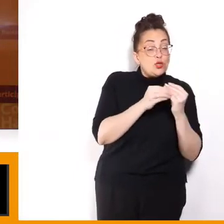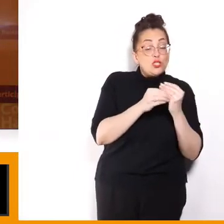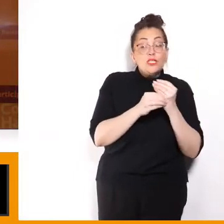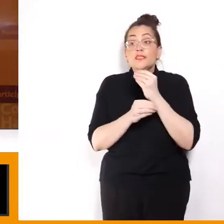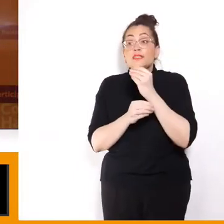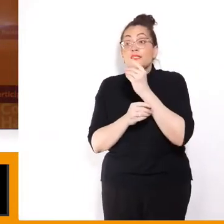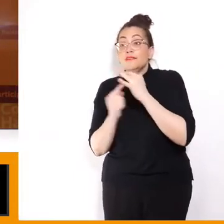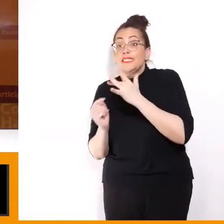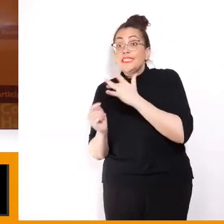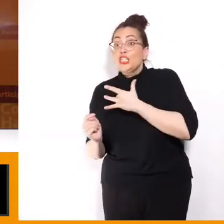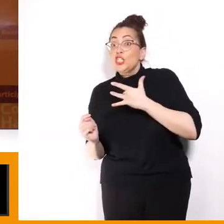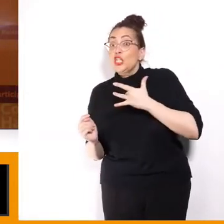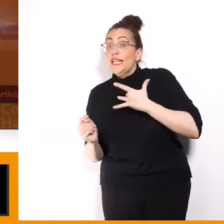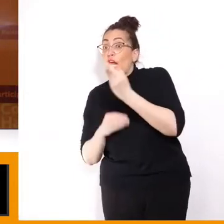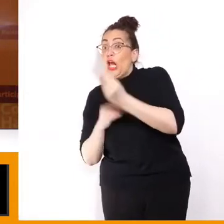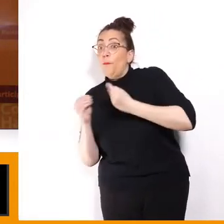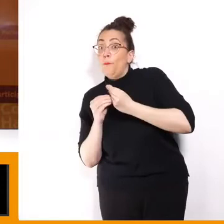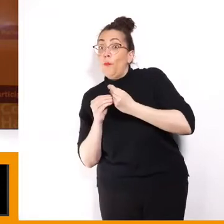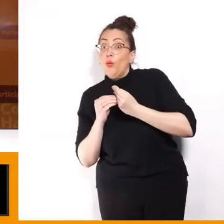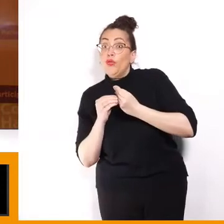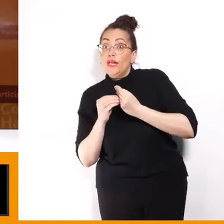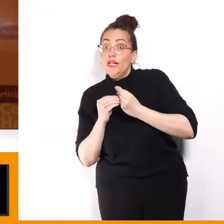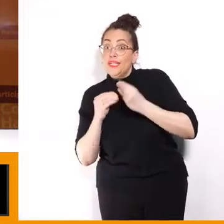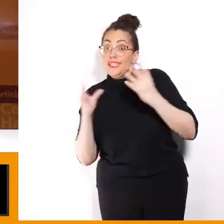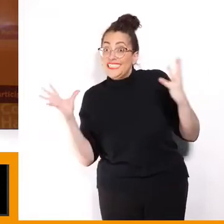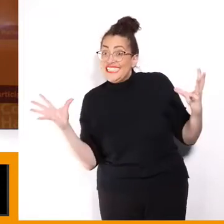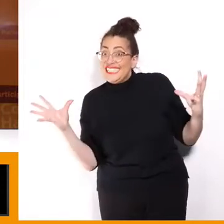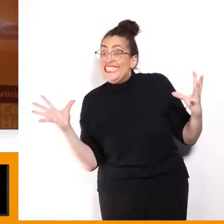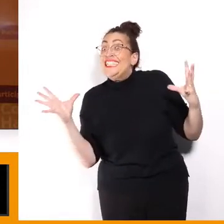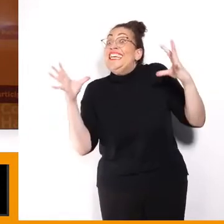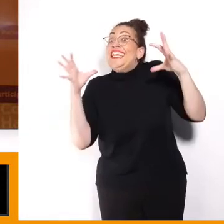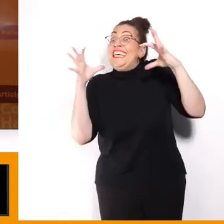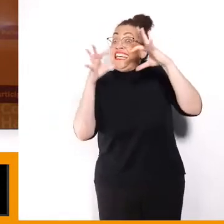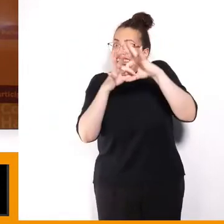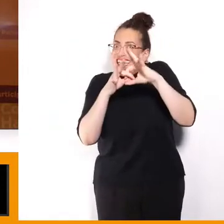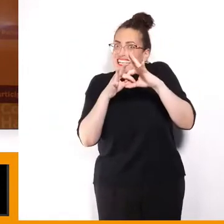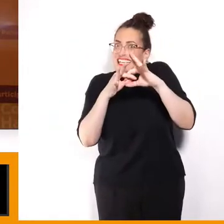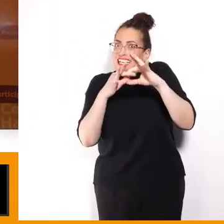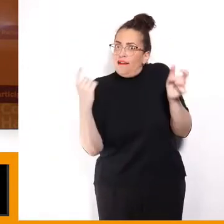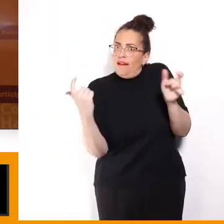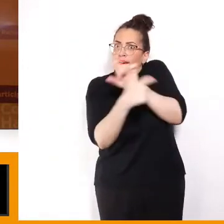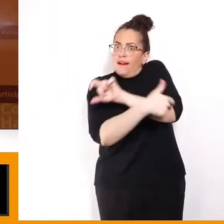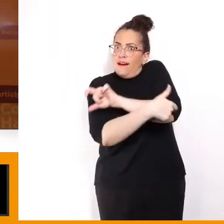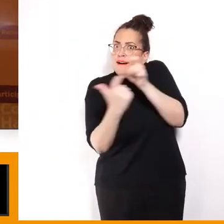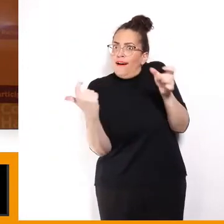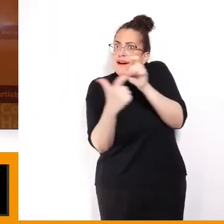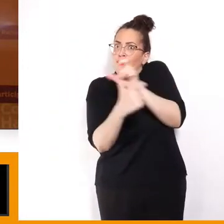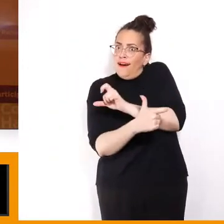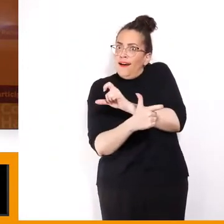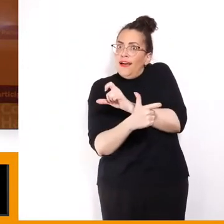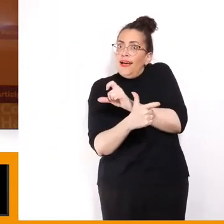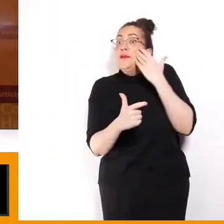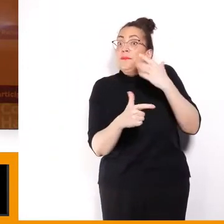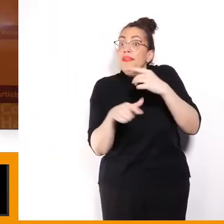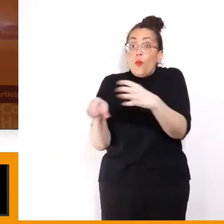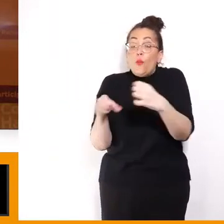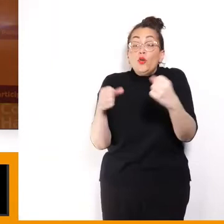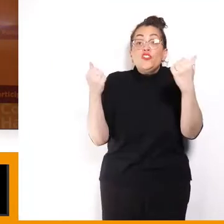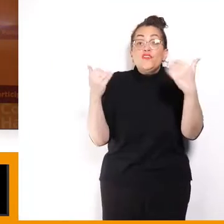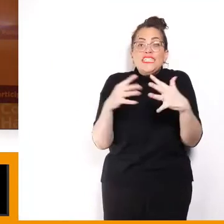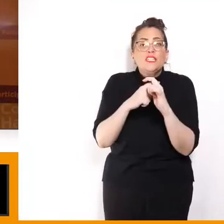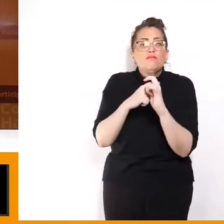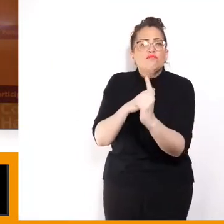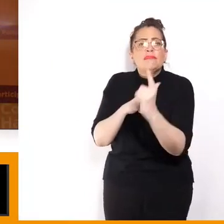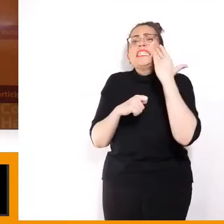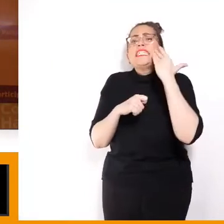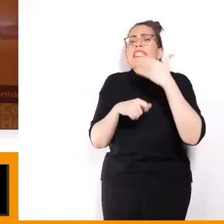Une fois que les accords sont pris, ça va, ça fonctionne. On sait adapter les postes, on sait accompagner les gens. Mais il y a quand même dans la notion de prise de décision pour